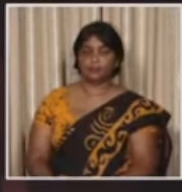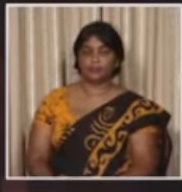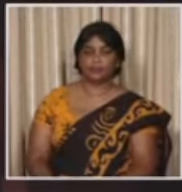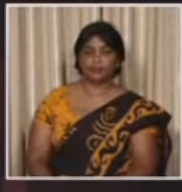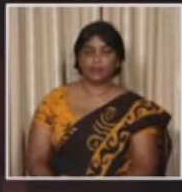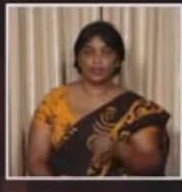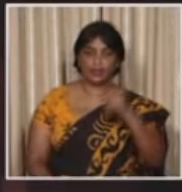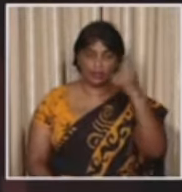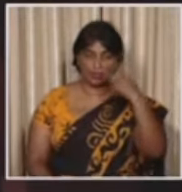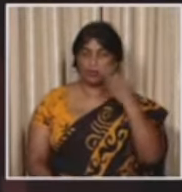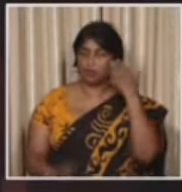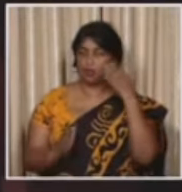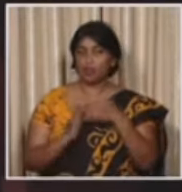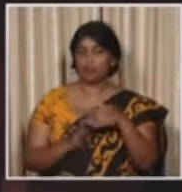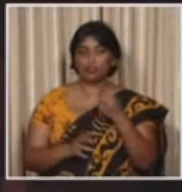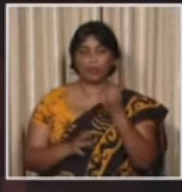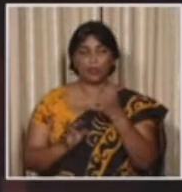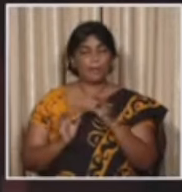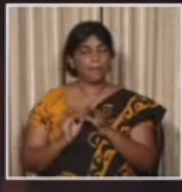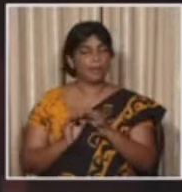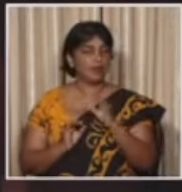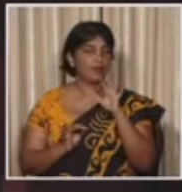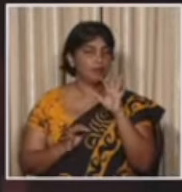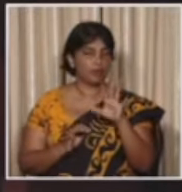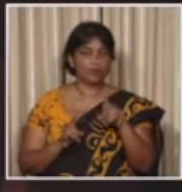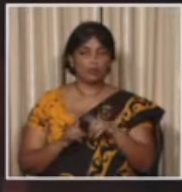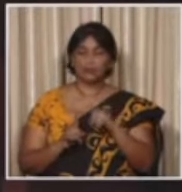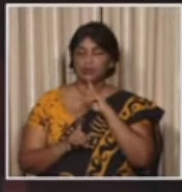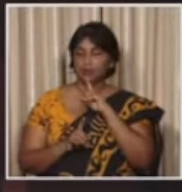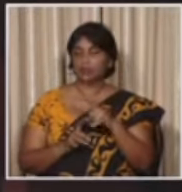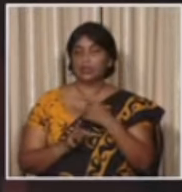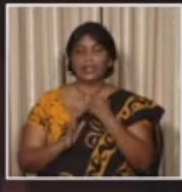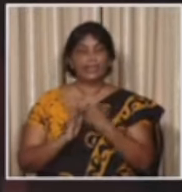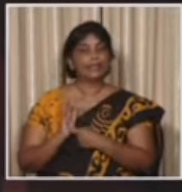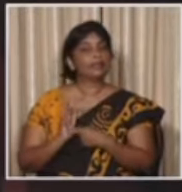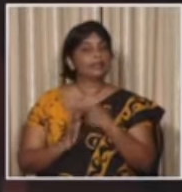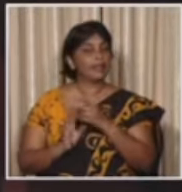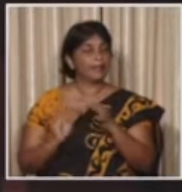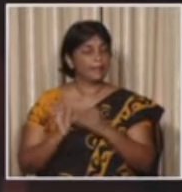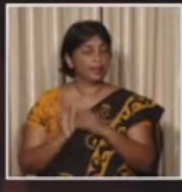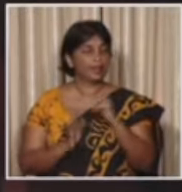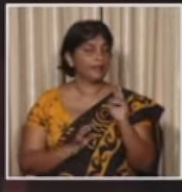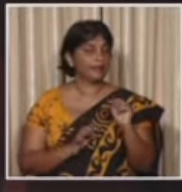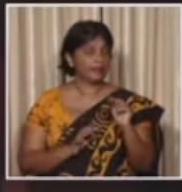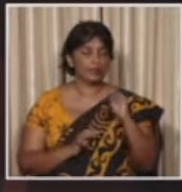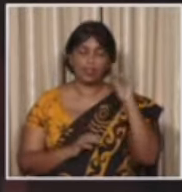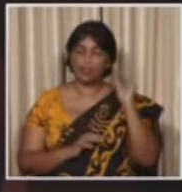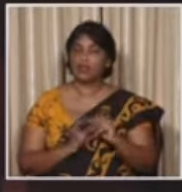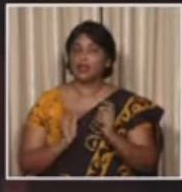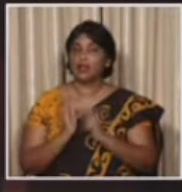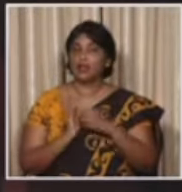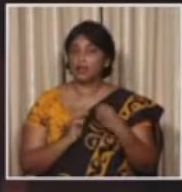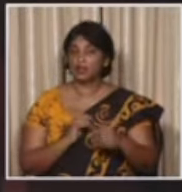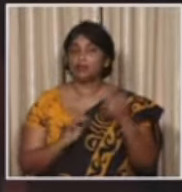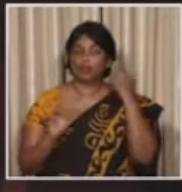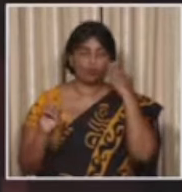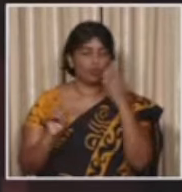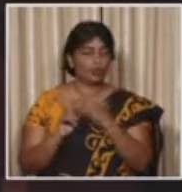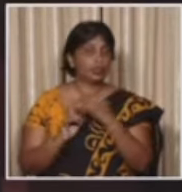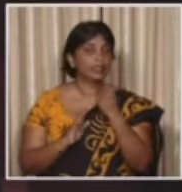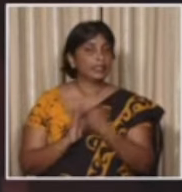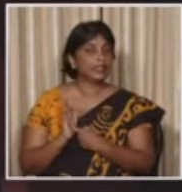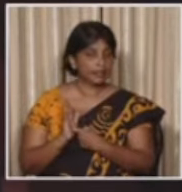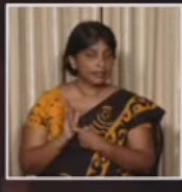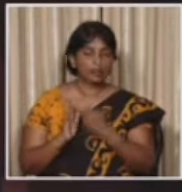දෙවෙනි සංශෝධනයේ දැනට රුපියල් මිලියන 5ක් ලෙස සඳහන් වෙති පරාටේ නීතිය රුපියල් මිලියන 20ට අඩු ණය මුදල් සම්බන්ධයෙන් පරාටේ